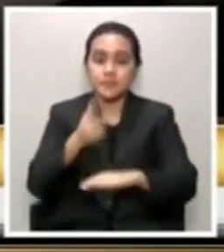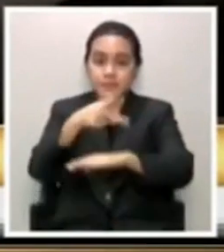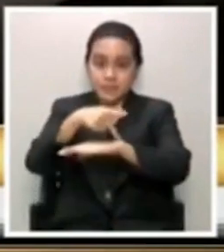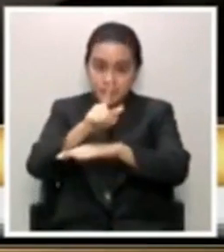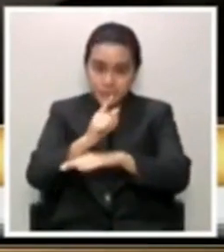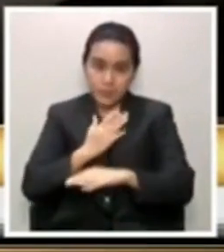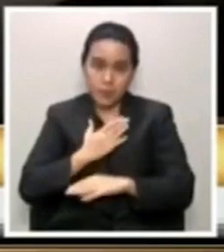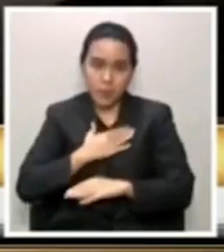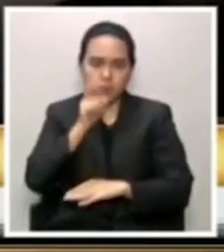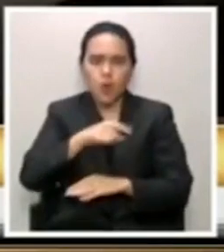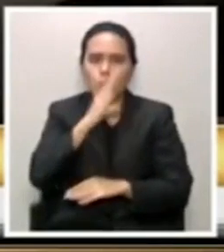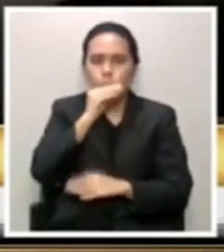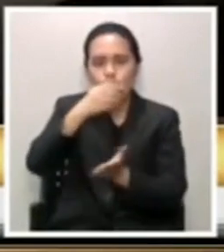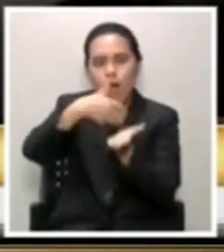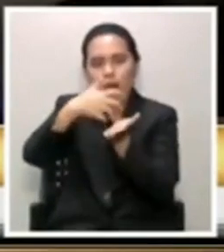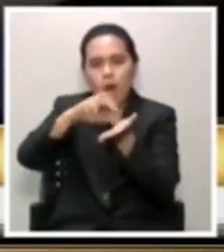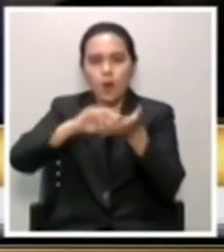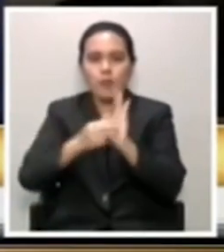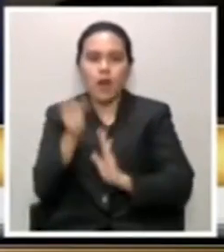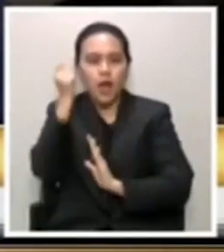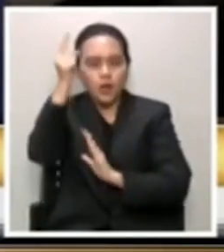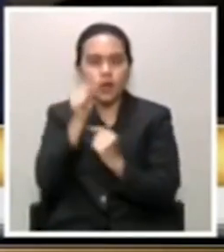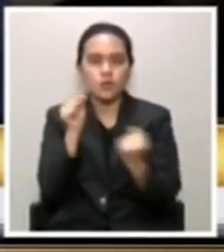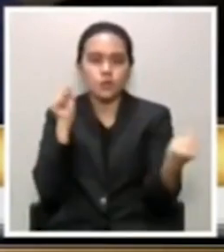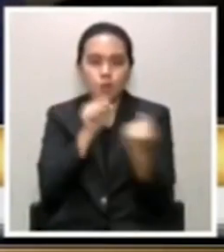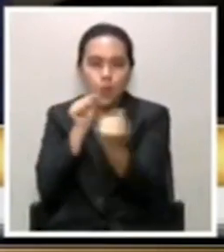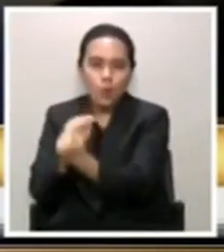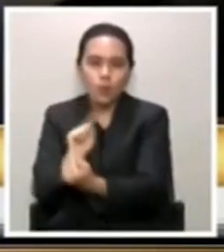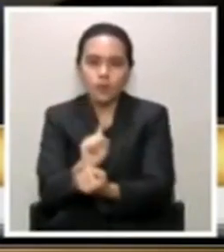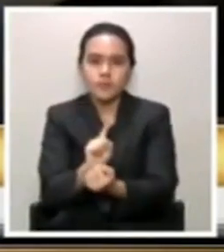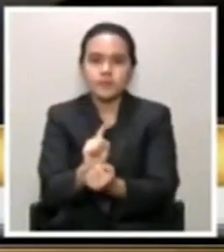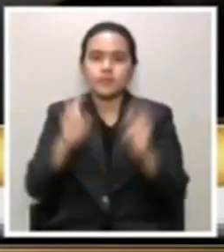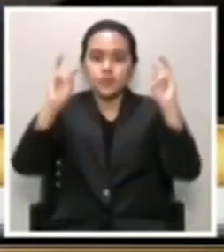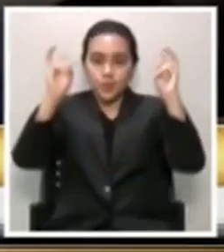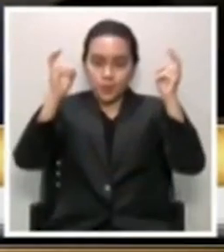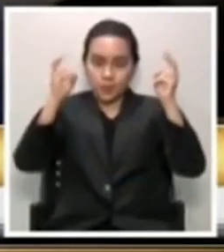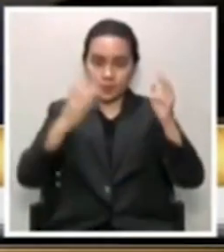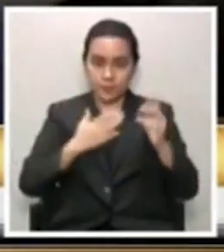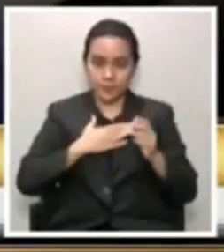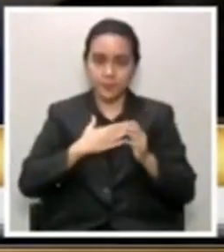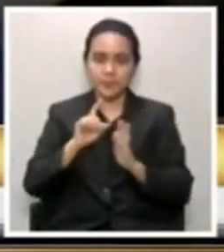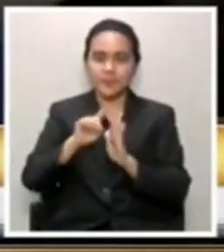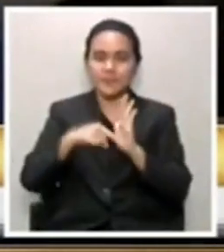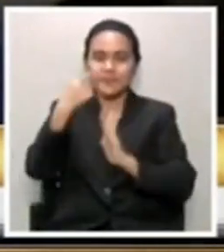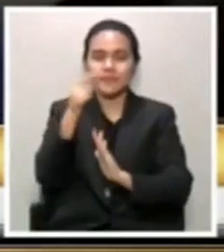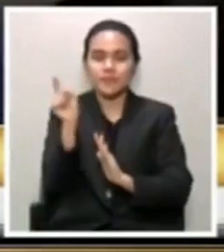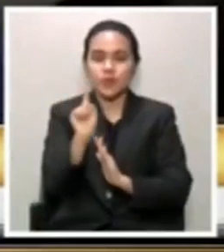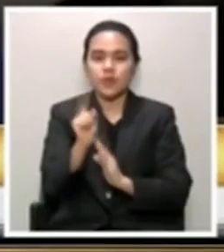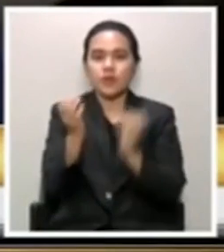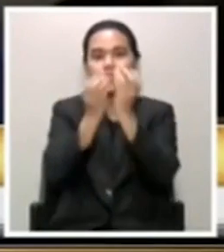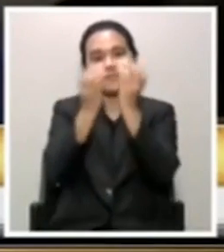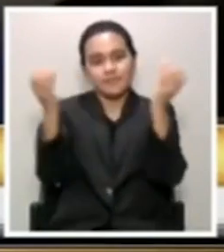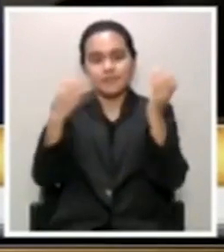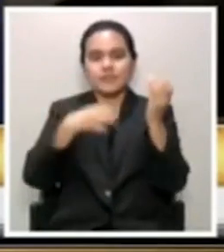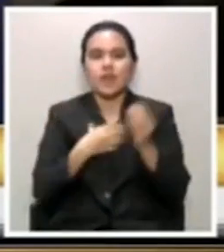ที่ผมต้องพูดแบบนี้ก่อนก็เพื่อความเข้าใจที่ตรงกันครับว่ายัตติเนี้ยเริ่มต้นมาจากความต้องการที่จะแก้รัฐธรรมนูญนะ